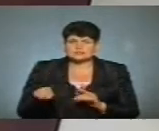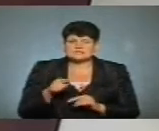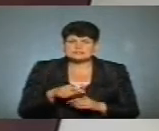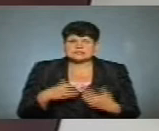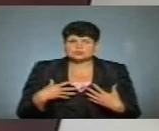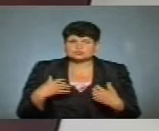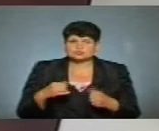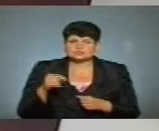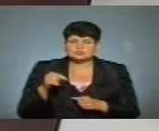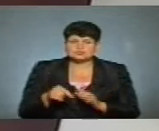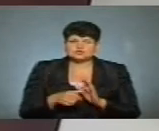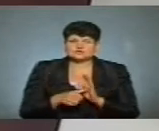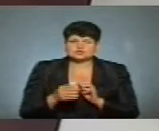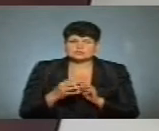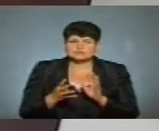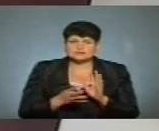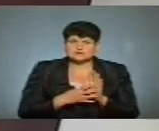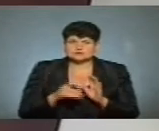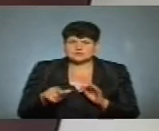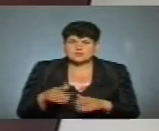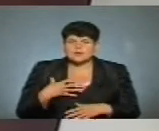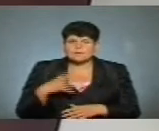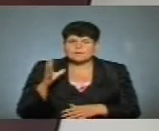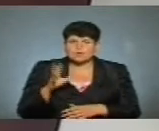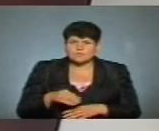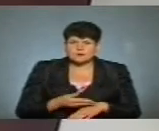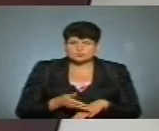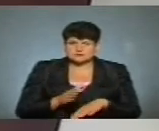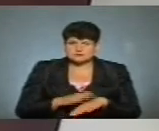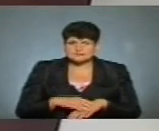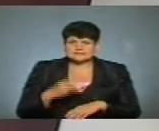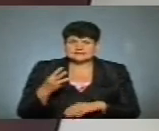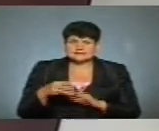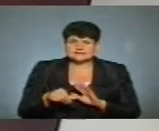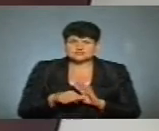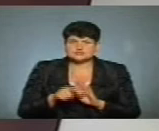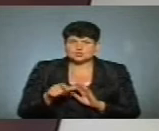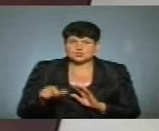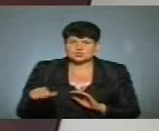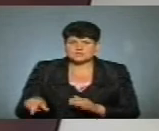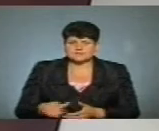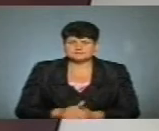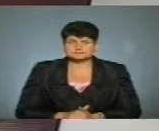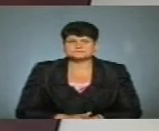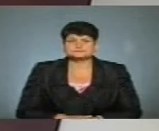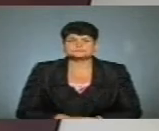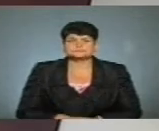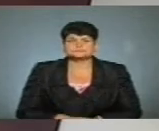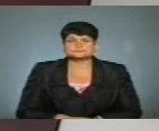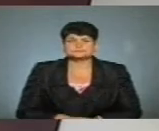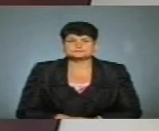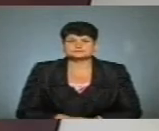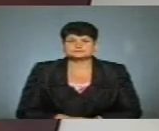одужали 1619 осіб. Померли через ускладнення 36 людей, каже Володимир Паничев.